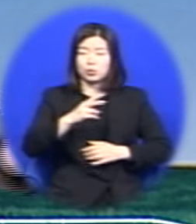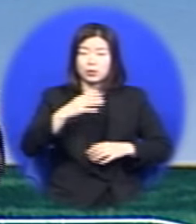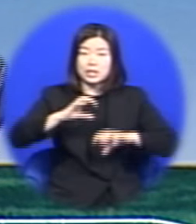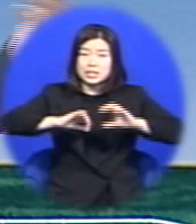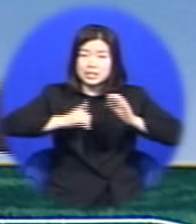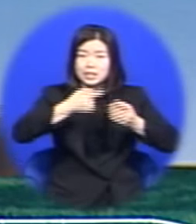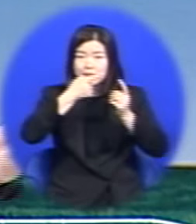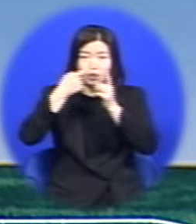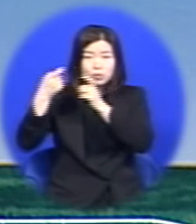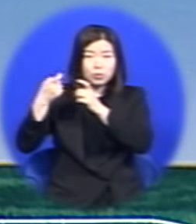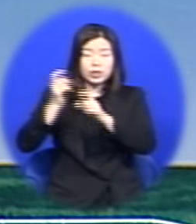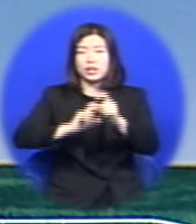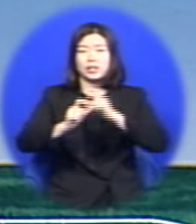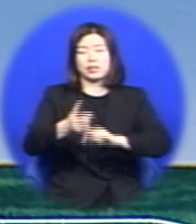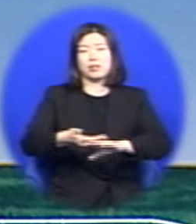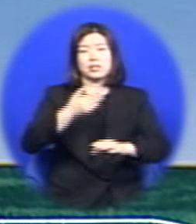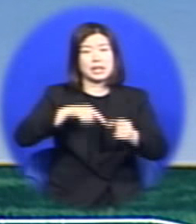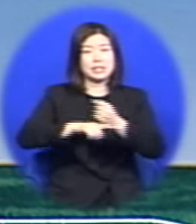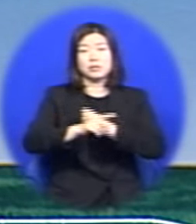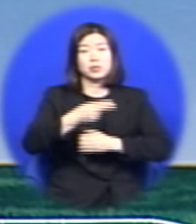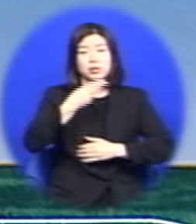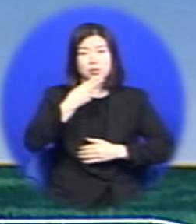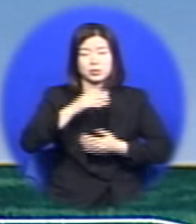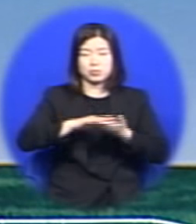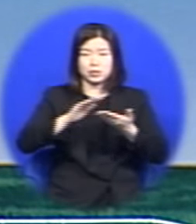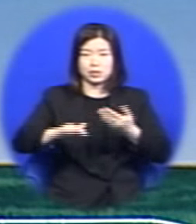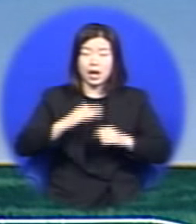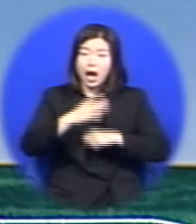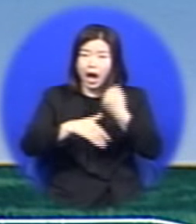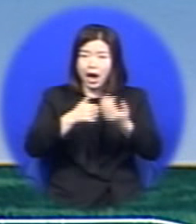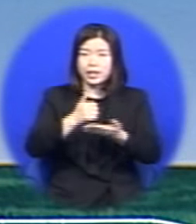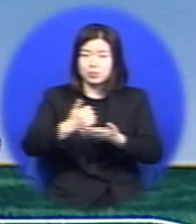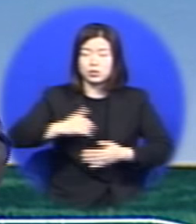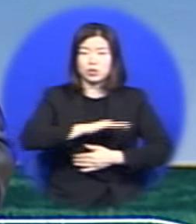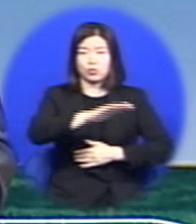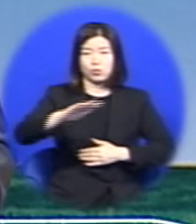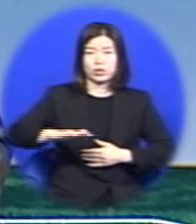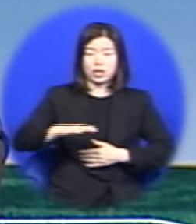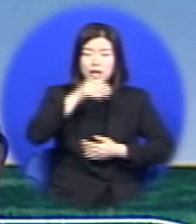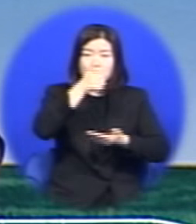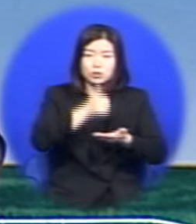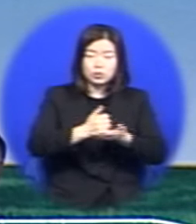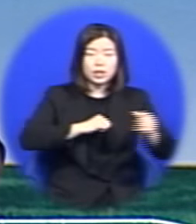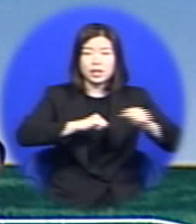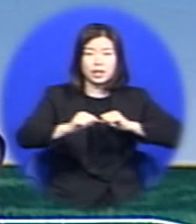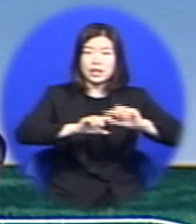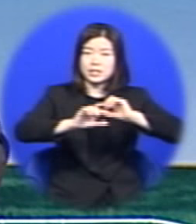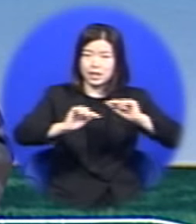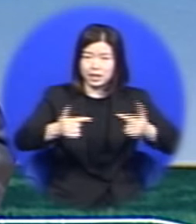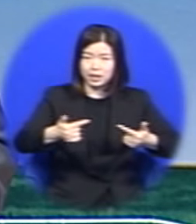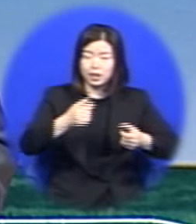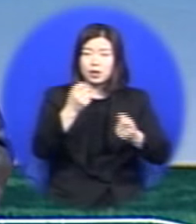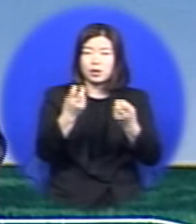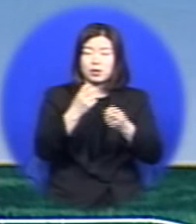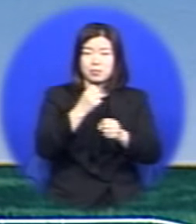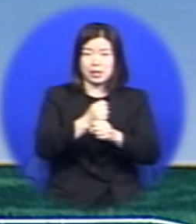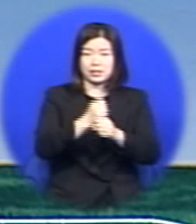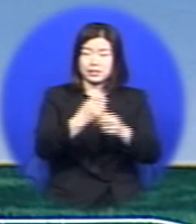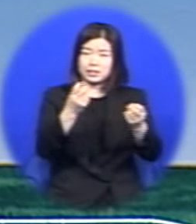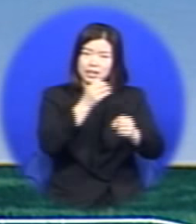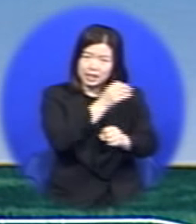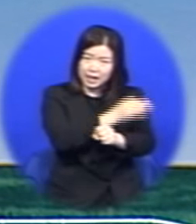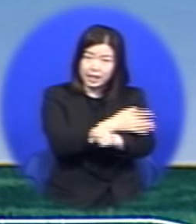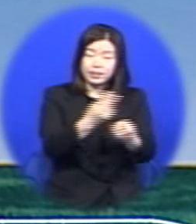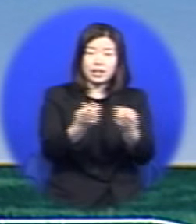유혹이 더 이상 의미가 있겠습니까? 하나님은 우리가 죄 짓지 않게 만드는 아주 간단한 방법을